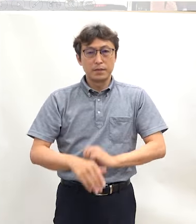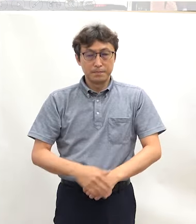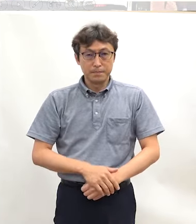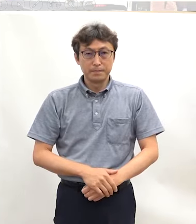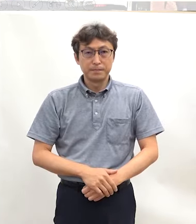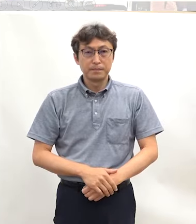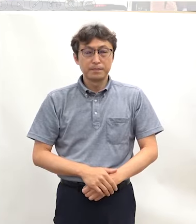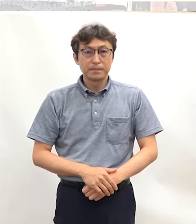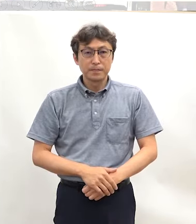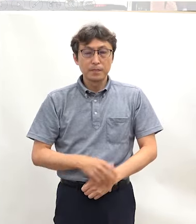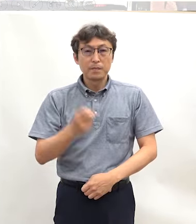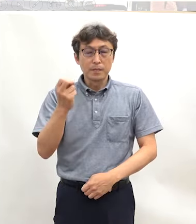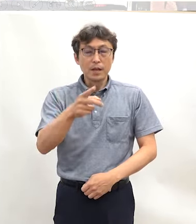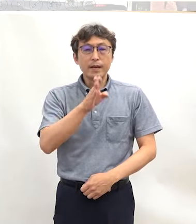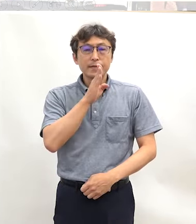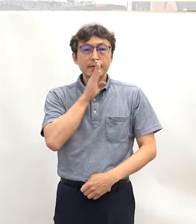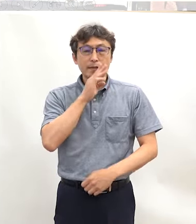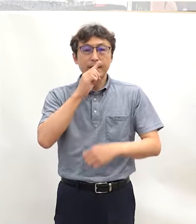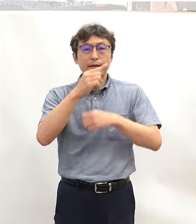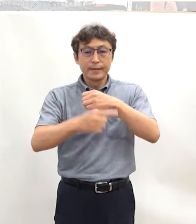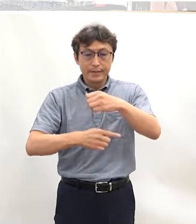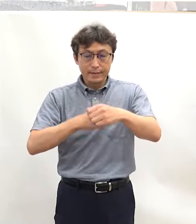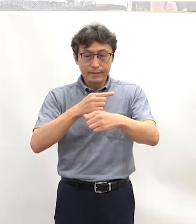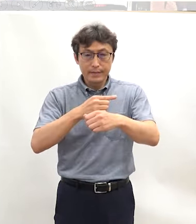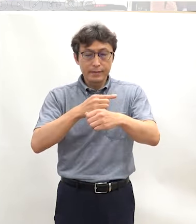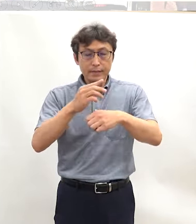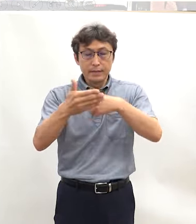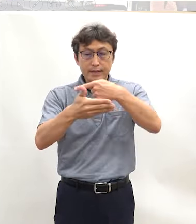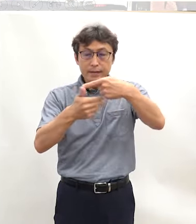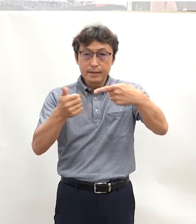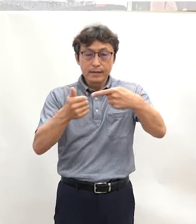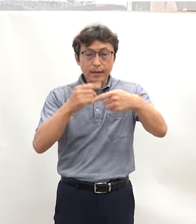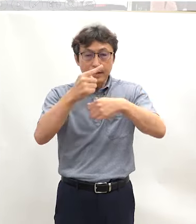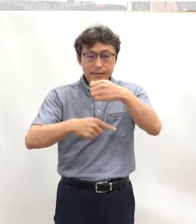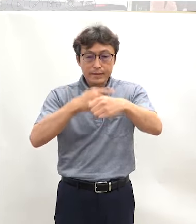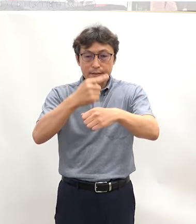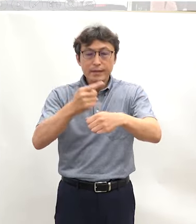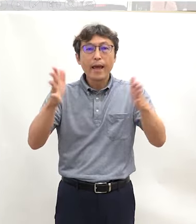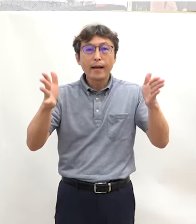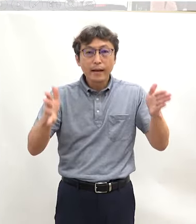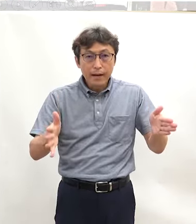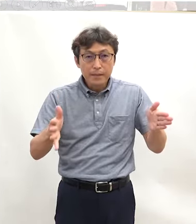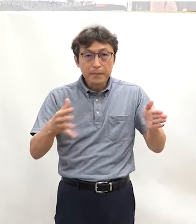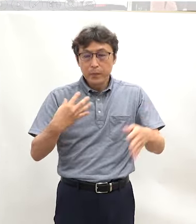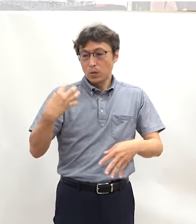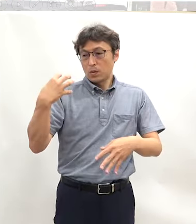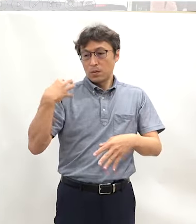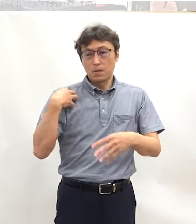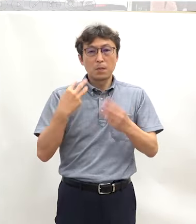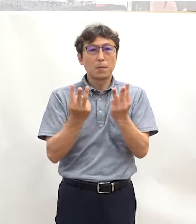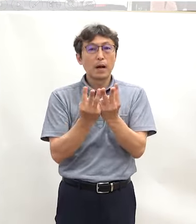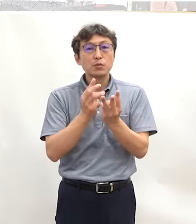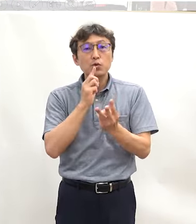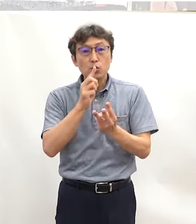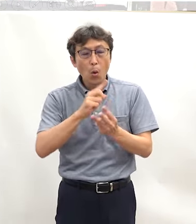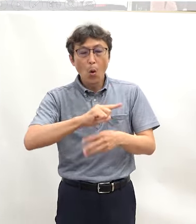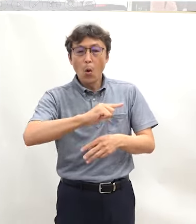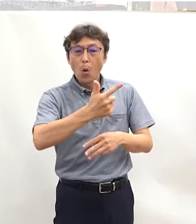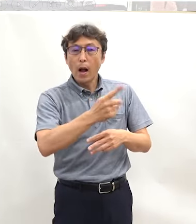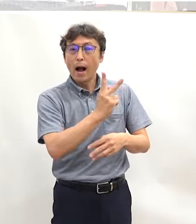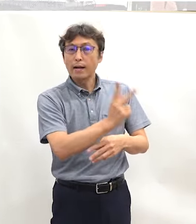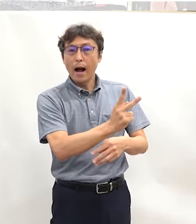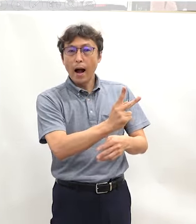の平均当番回数を見てると、こうやって減ってる分だけですね、年間の回数は非常に多くて5回6回という数にな